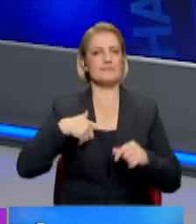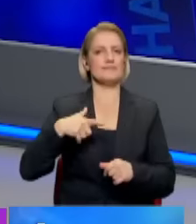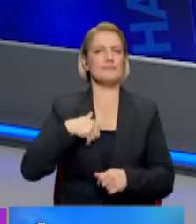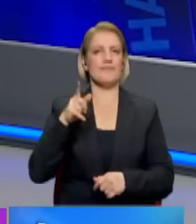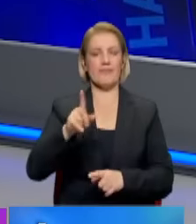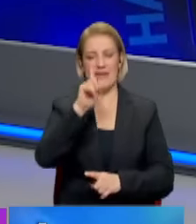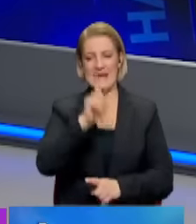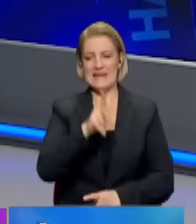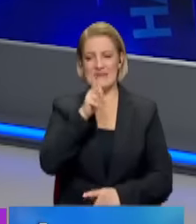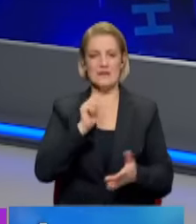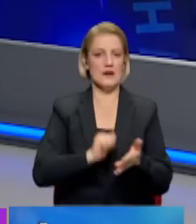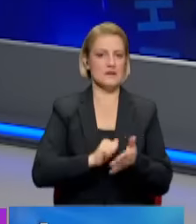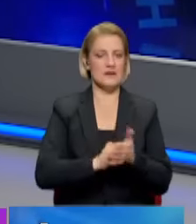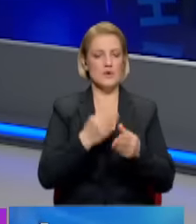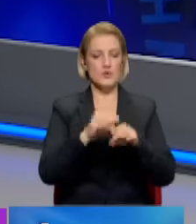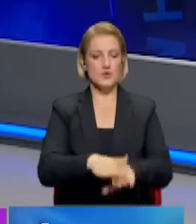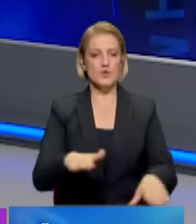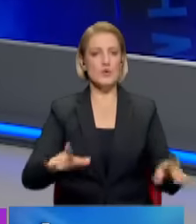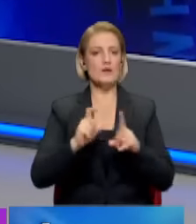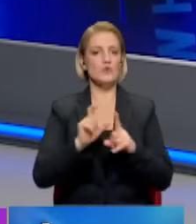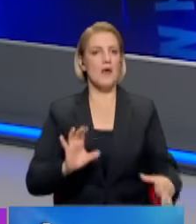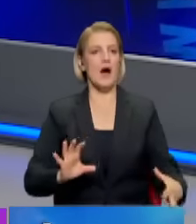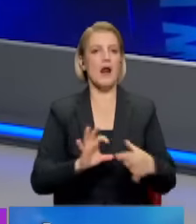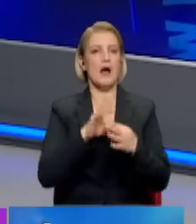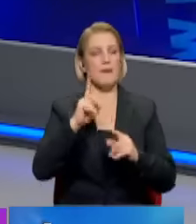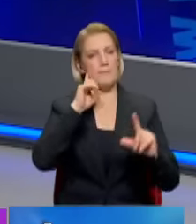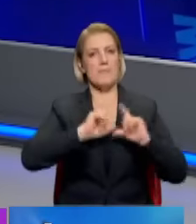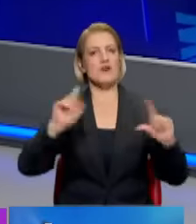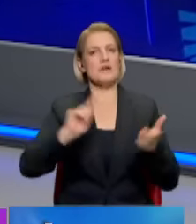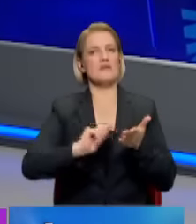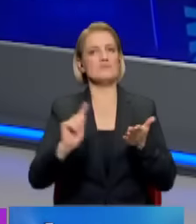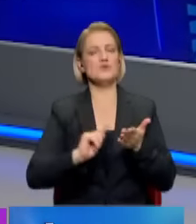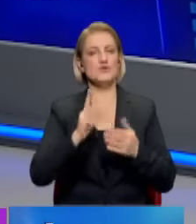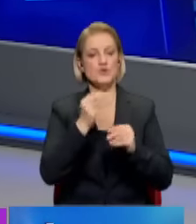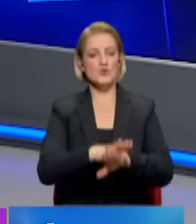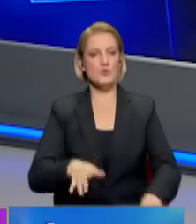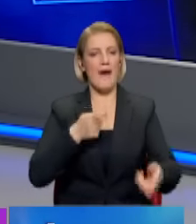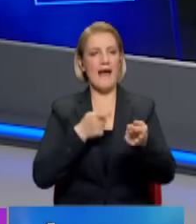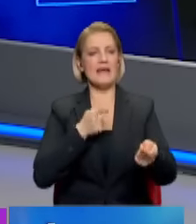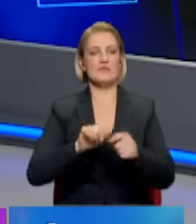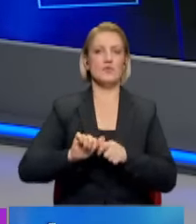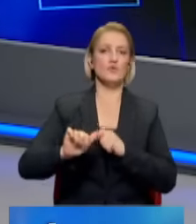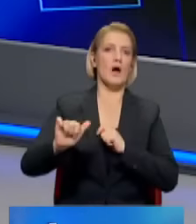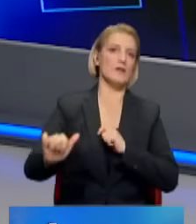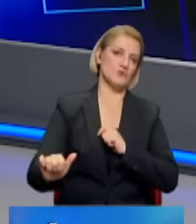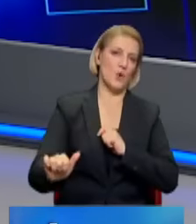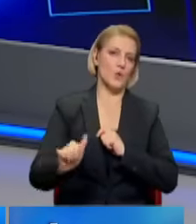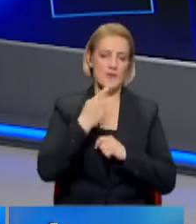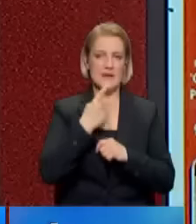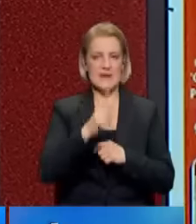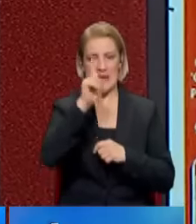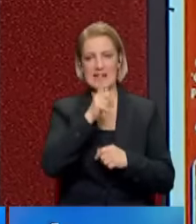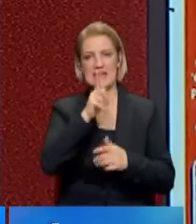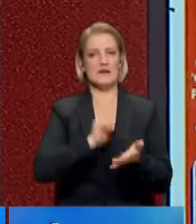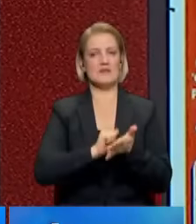İzmir'den İlk Ses gazetesi çocukların durumuyla ilgili bir manşet atmış. Çocuklar eğitimden uzaklaşıyor demiş İlk